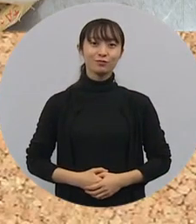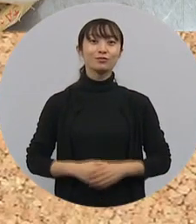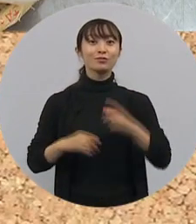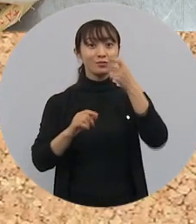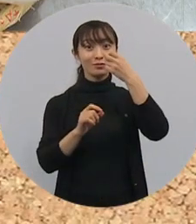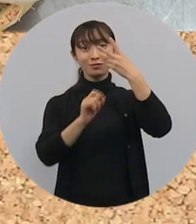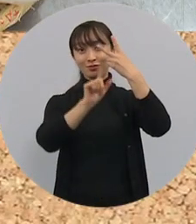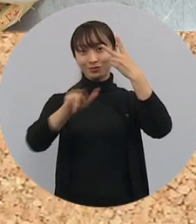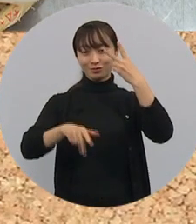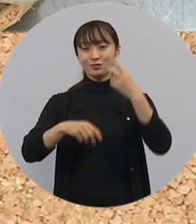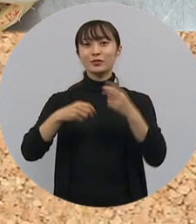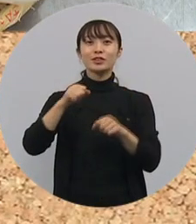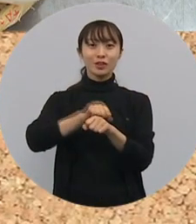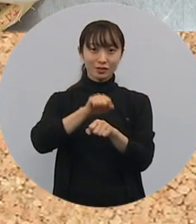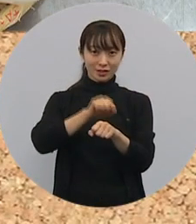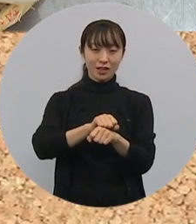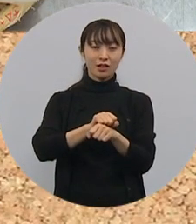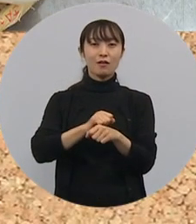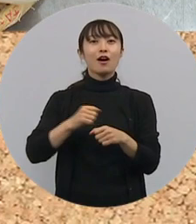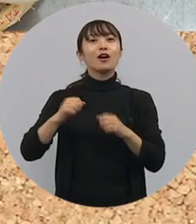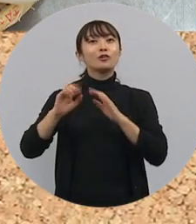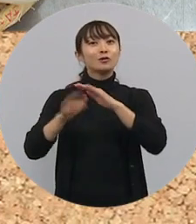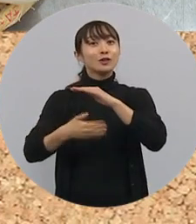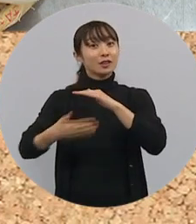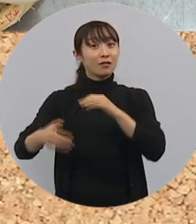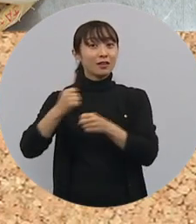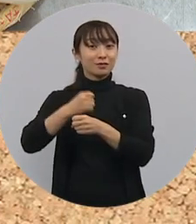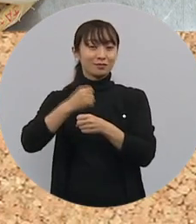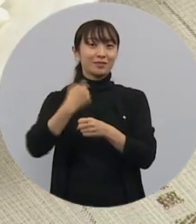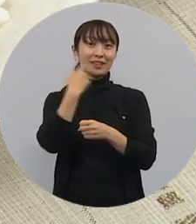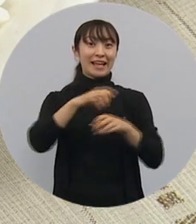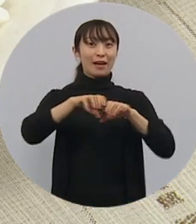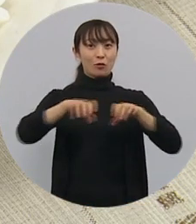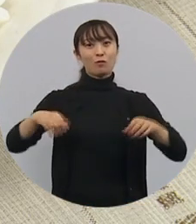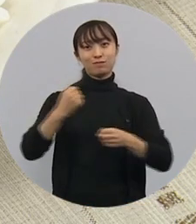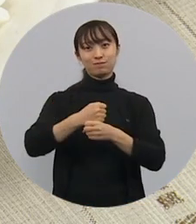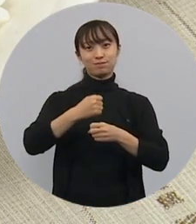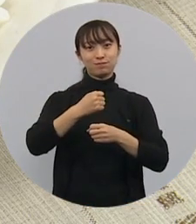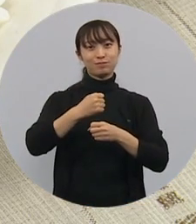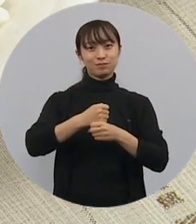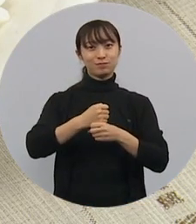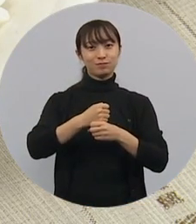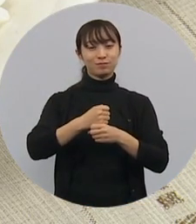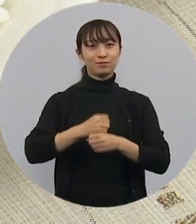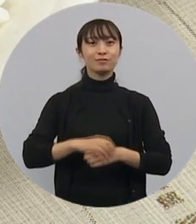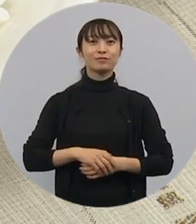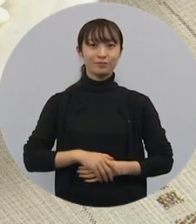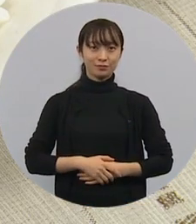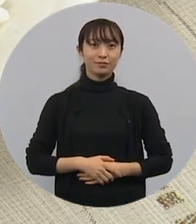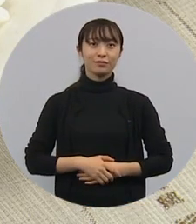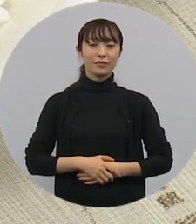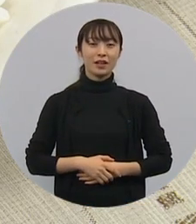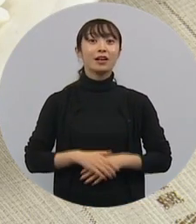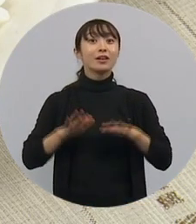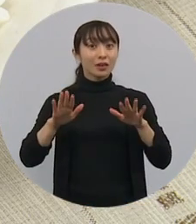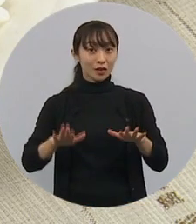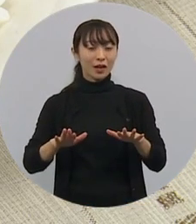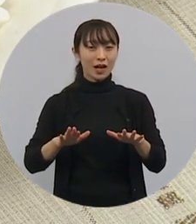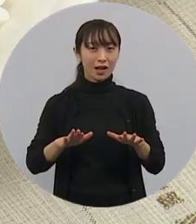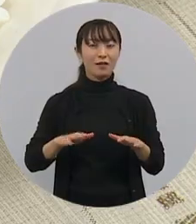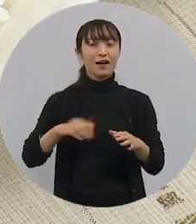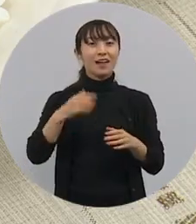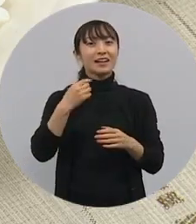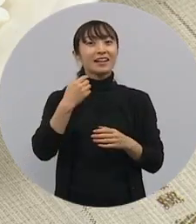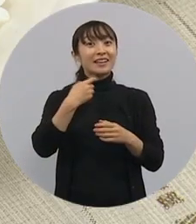12月の食材は藤沢さんの大根を使います。今回は大根たっぷりのカレーです